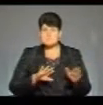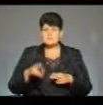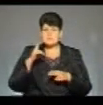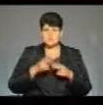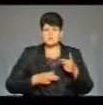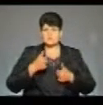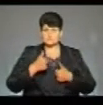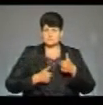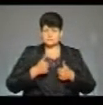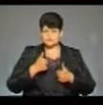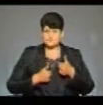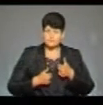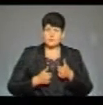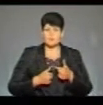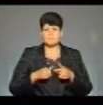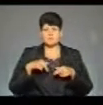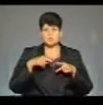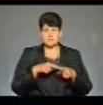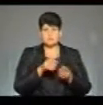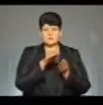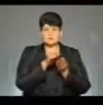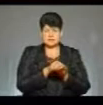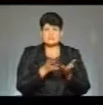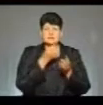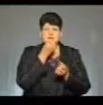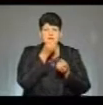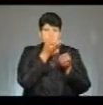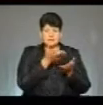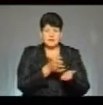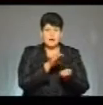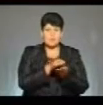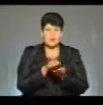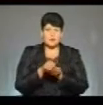футбольного турніру поліцейські вирушили на кладовище, де поклали квіти на могили